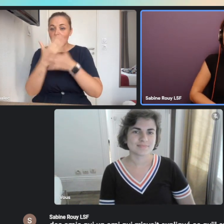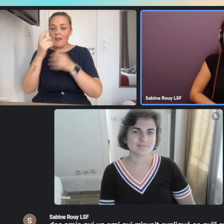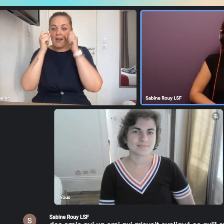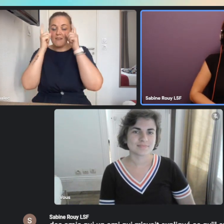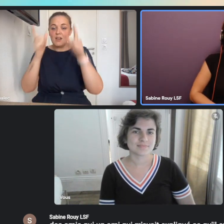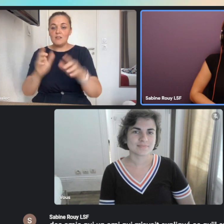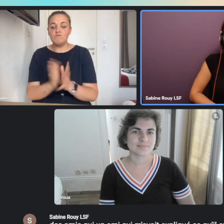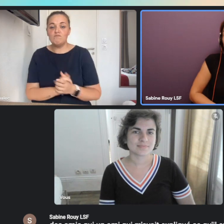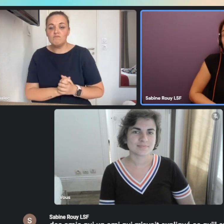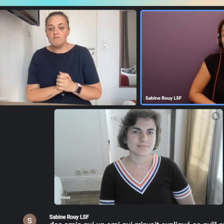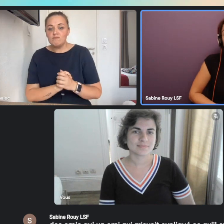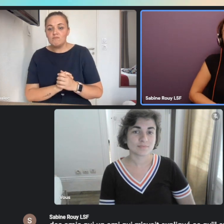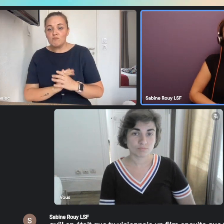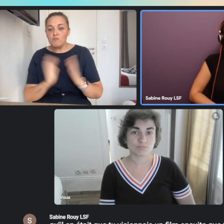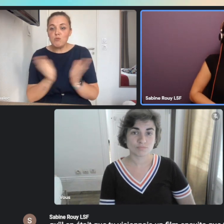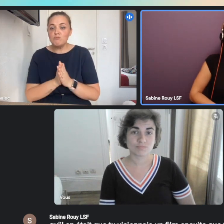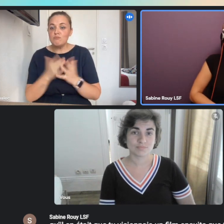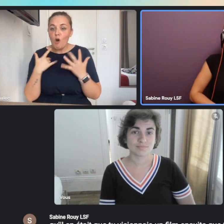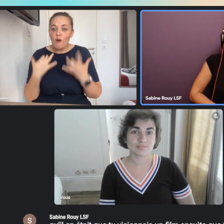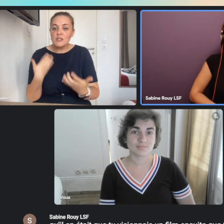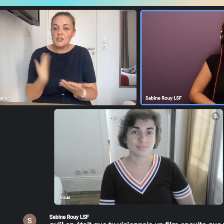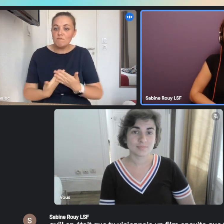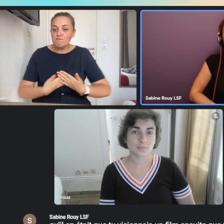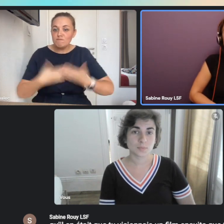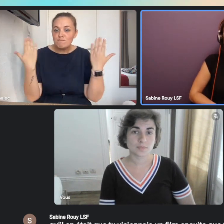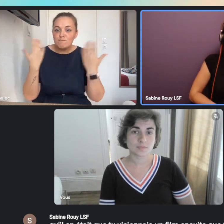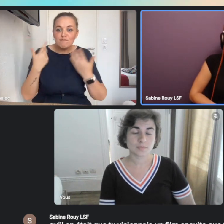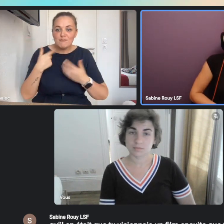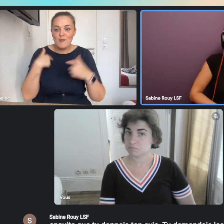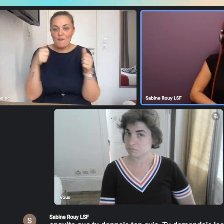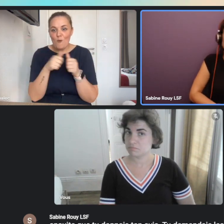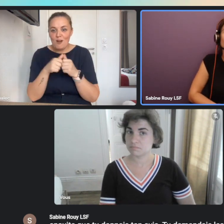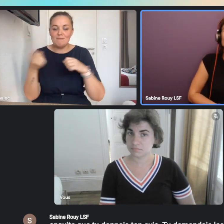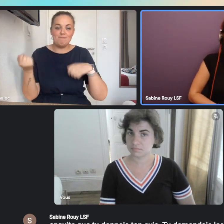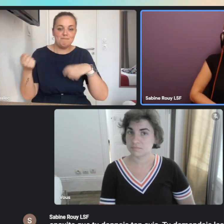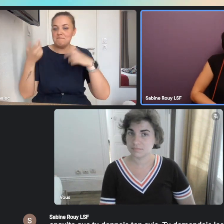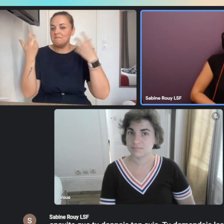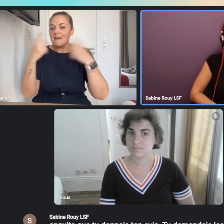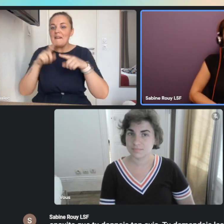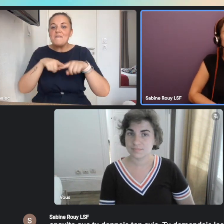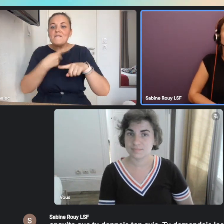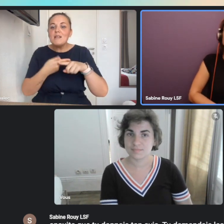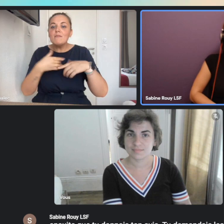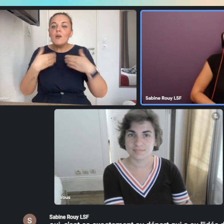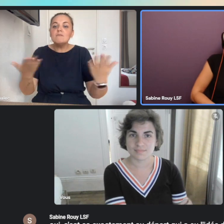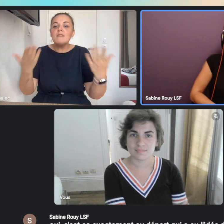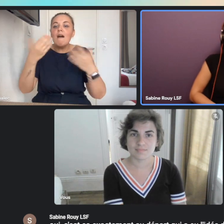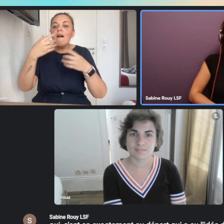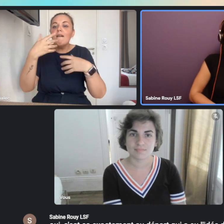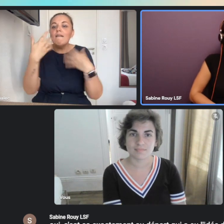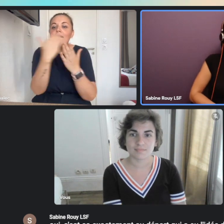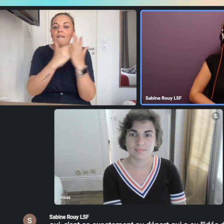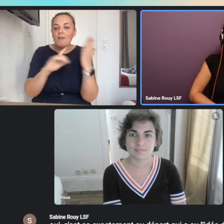que souvent, quand je me réveille, je me dis: «Bon allez, j'ai envie de faire ça dans la journée, qu'est-ce que je vais faire?»